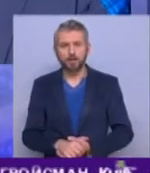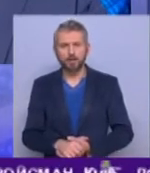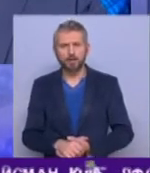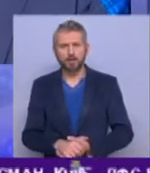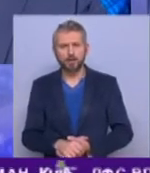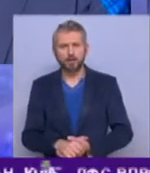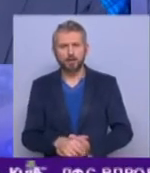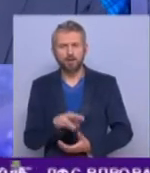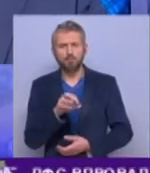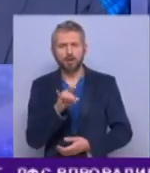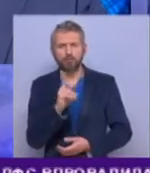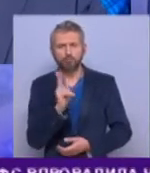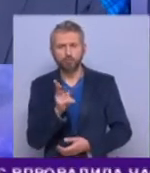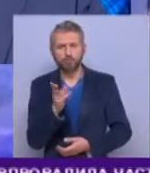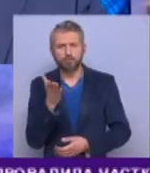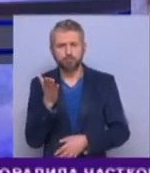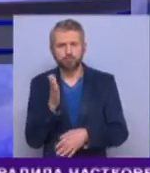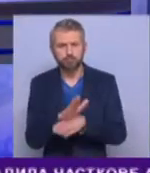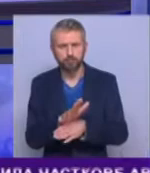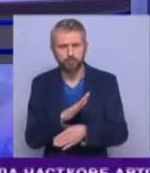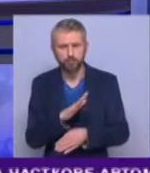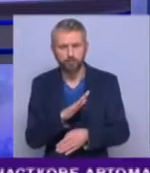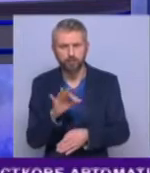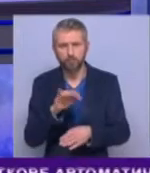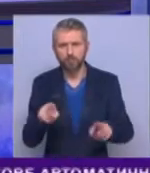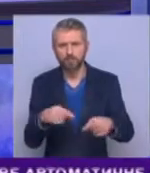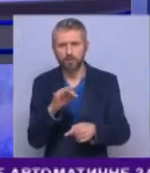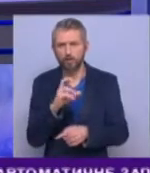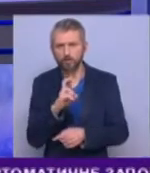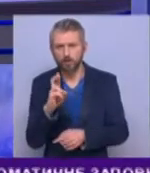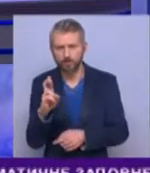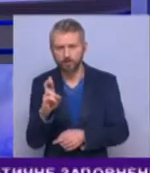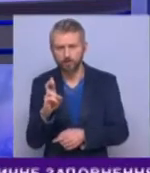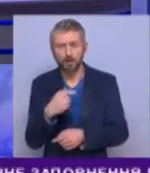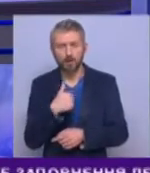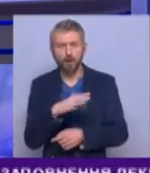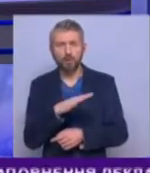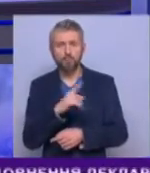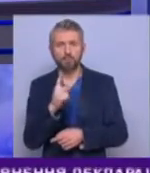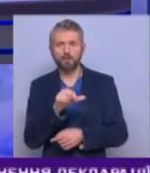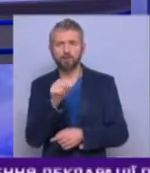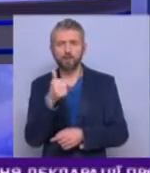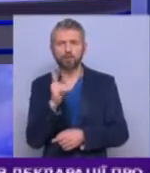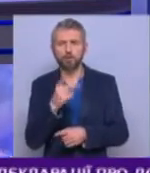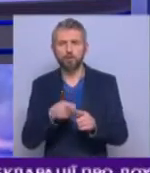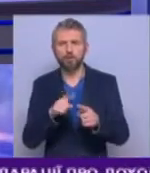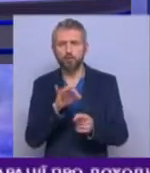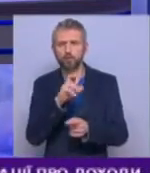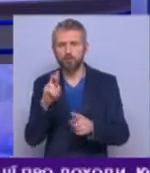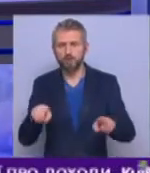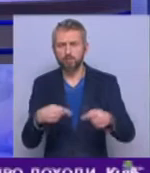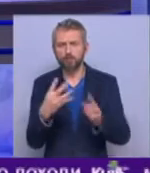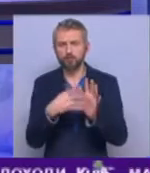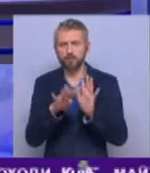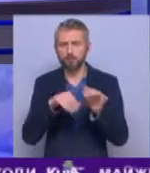Марчук видав розпорядження, указ був про створення ОСББ. Я був один із перших, хто це ОСББ в 94-му